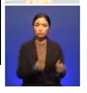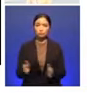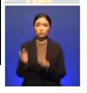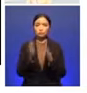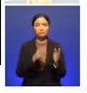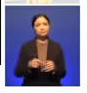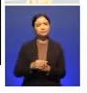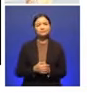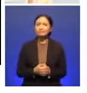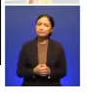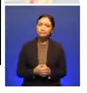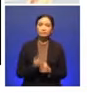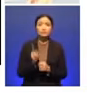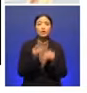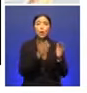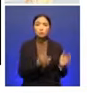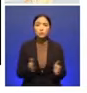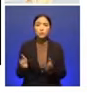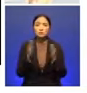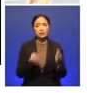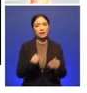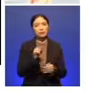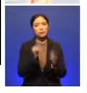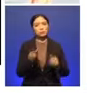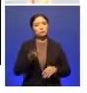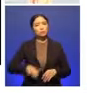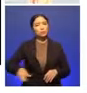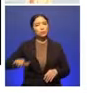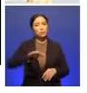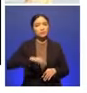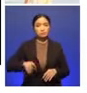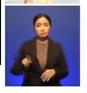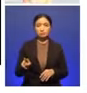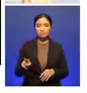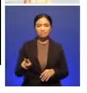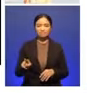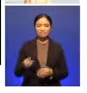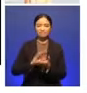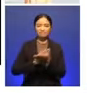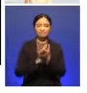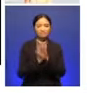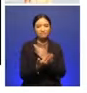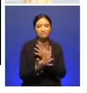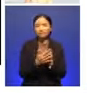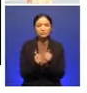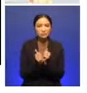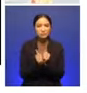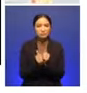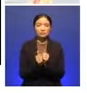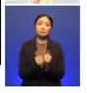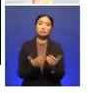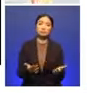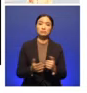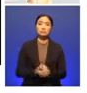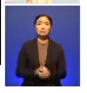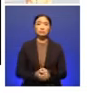ชิงแนวคิดเนี่ยก็บอกว่ามันเป็นกระบวนการที่ทำให้คนทั่วไปเนี่ยนะคะกลายเป็นนักโทษหรือที่เราเรียกว่าอย่าง